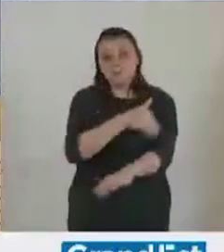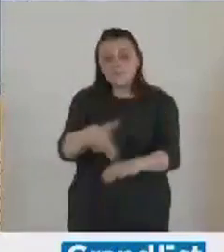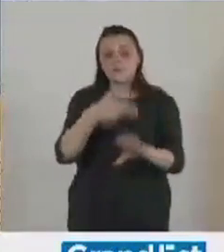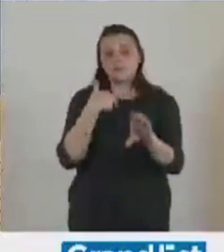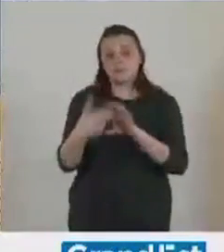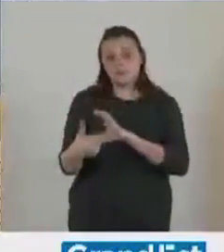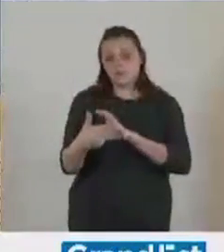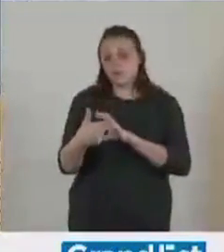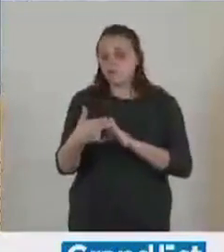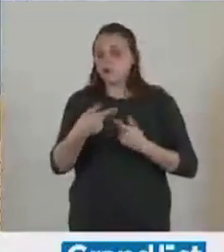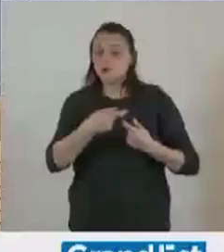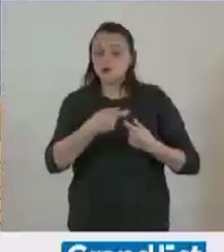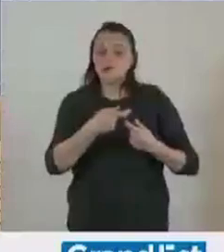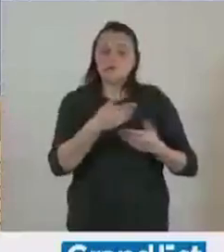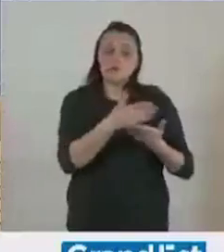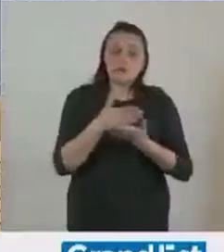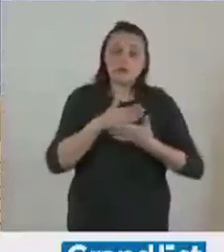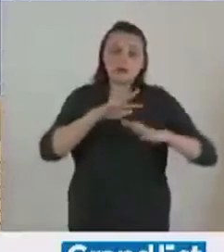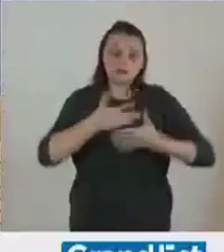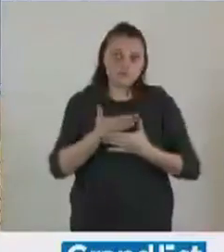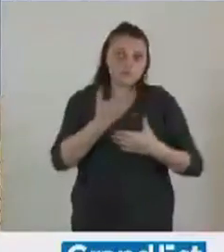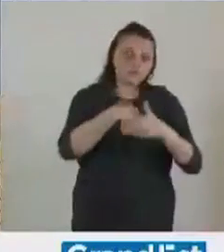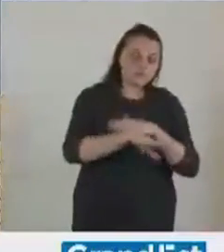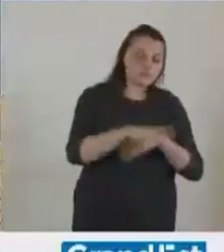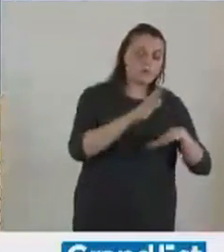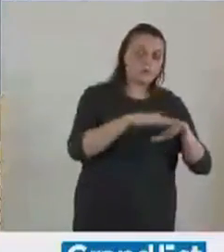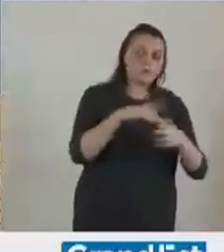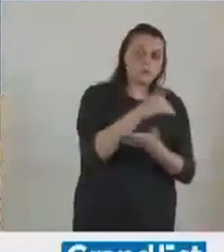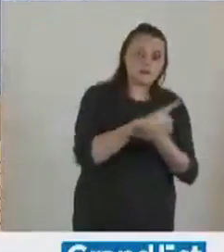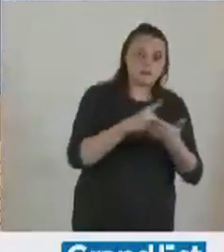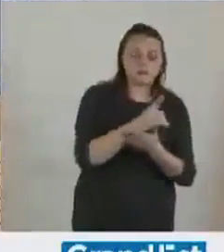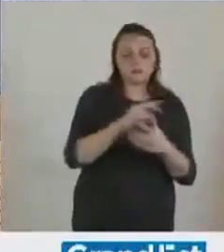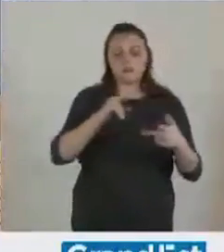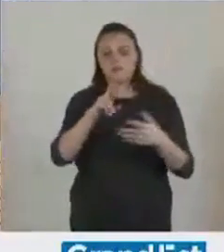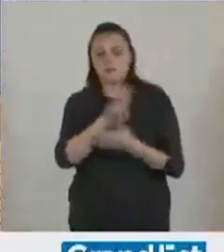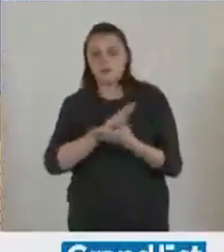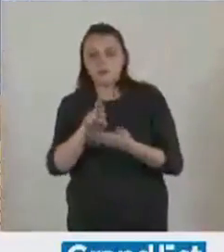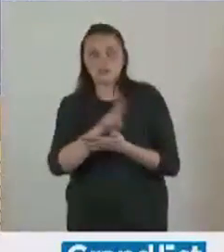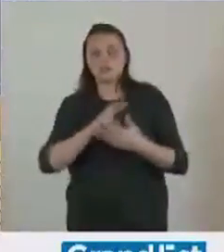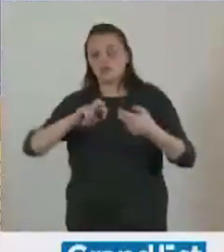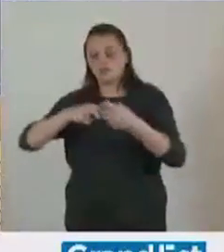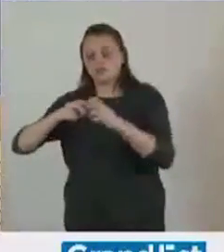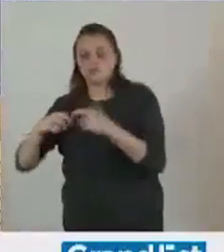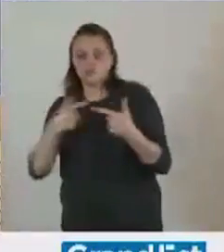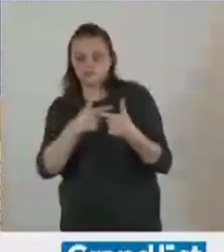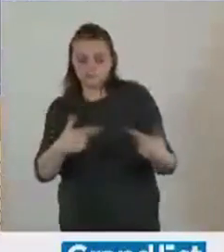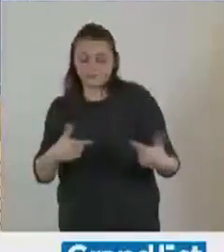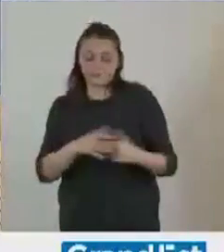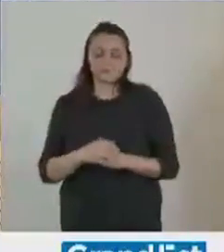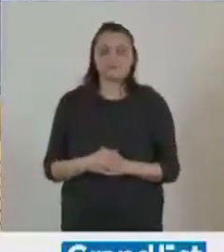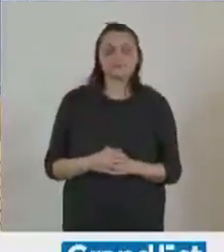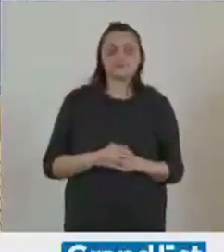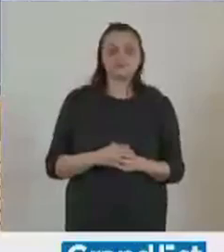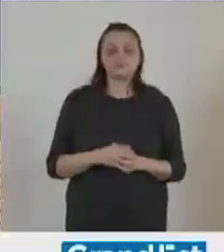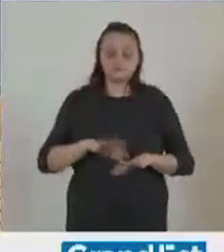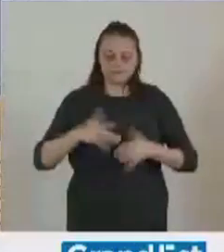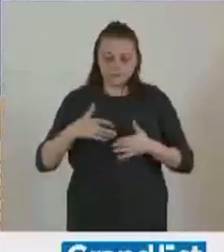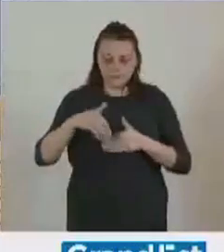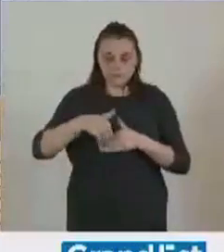côté, la région et les conseils départementaux de l'autre. Alors un mot sur le calendrier,